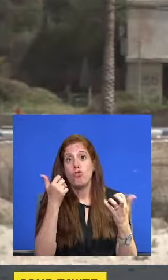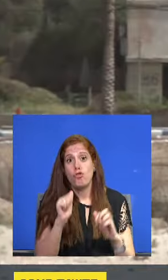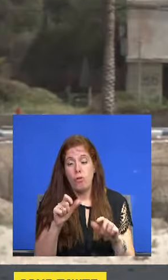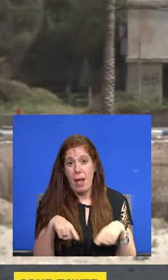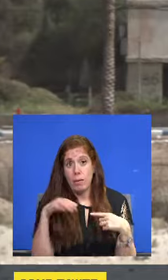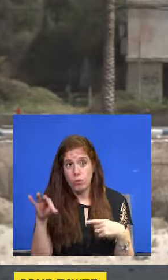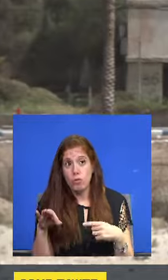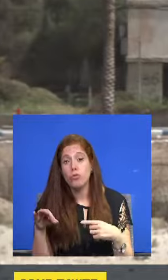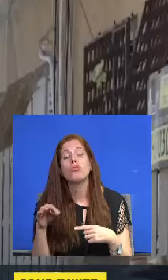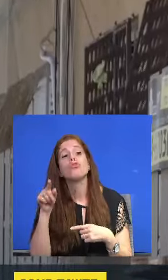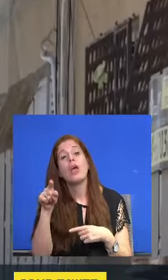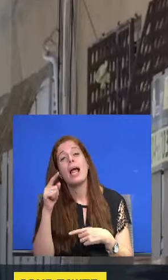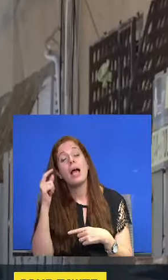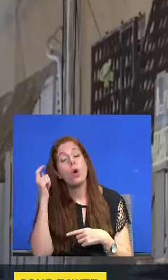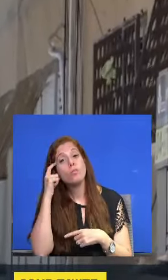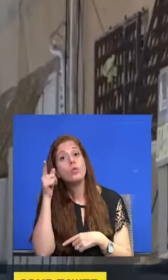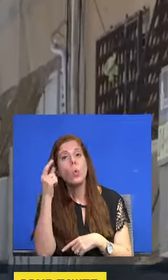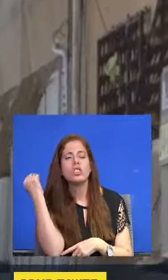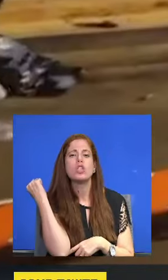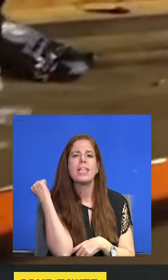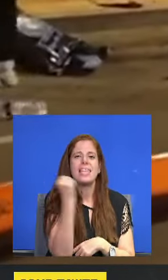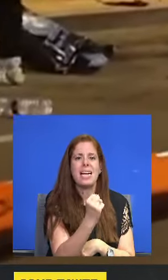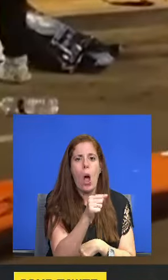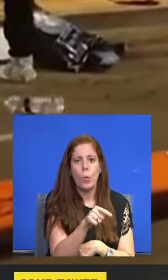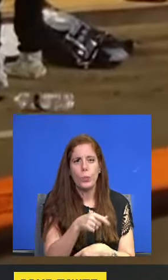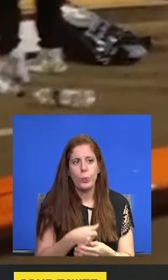שלהערכת החוקרים הוא זה שדקר את טימופייב.